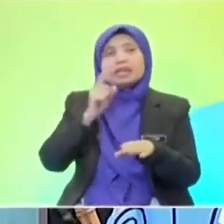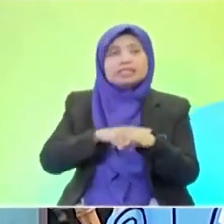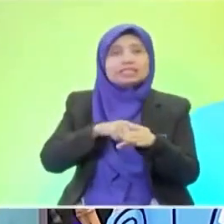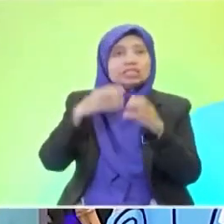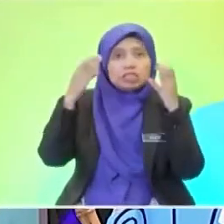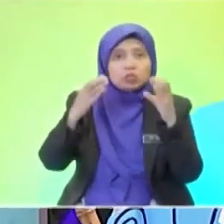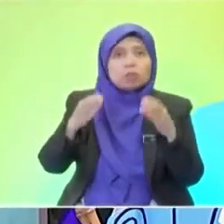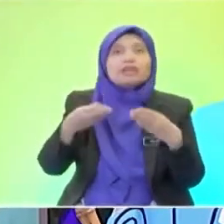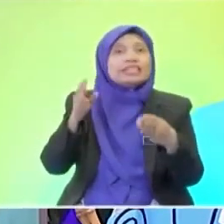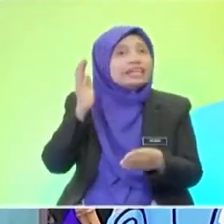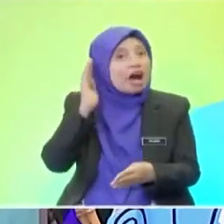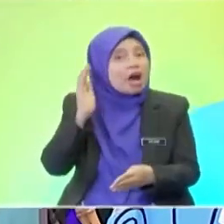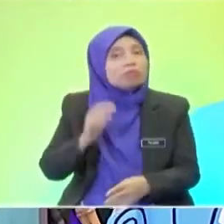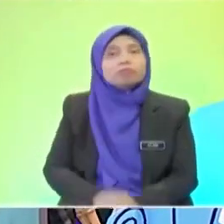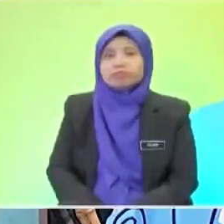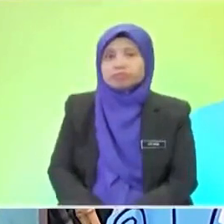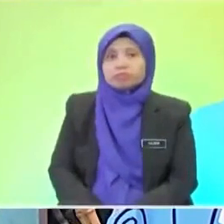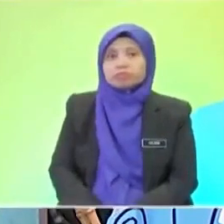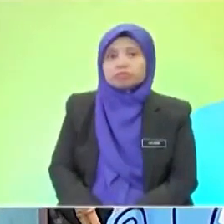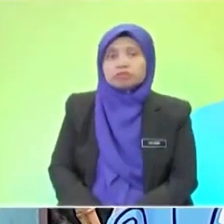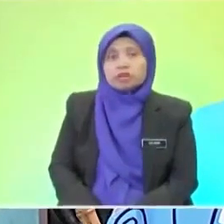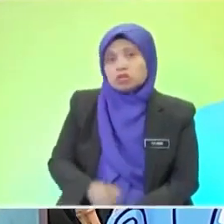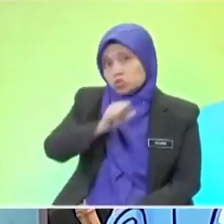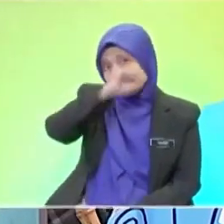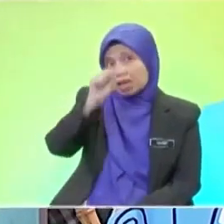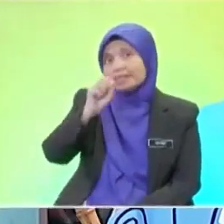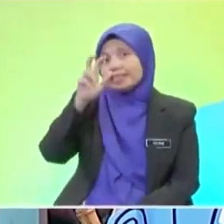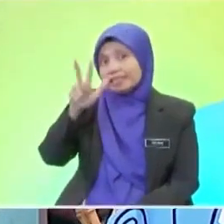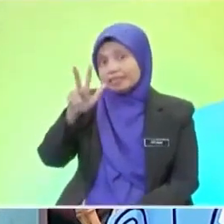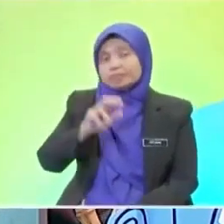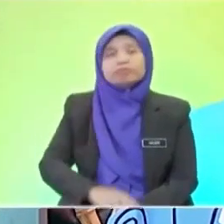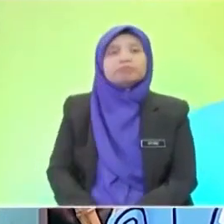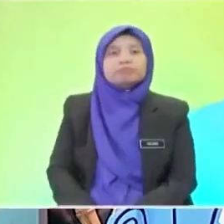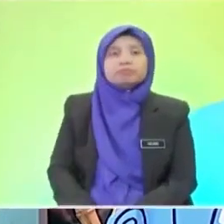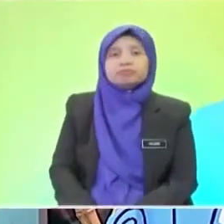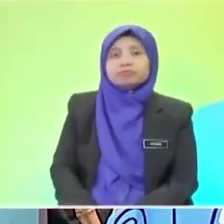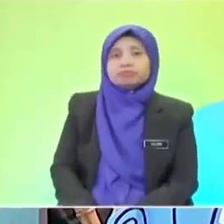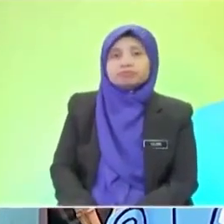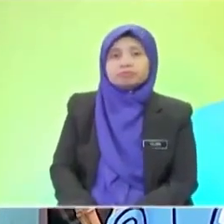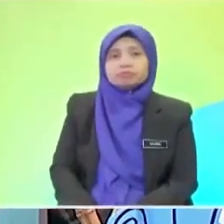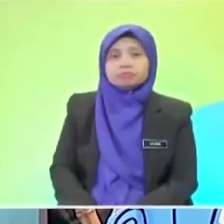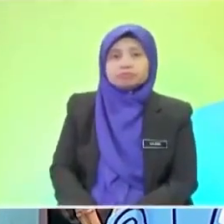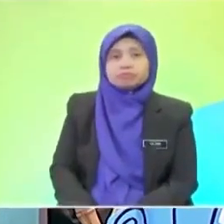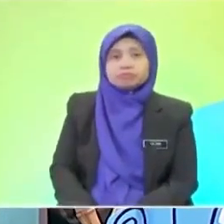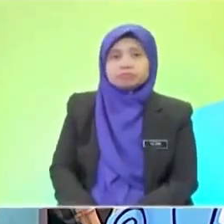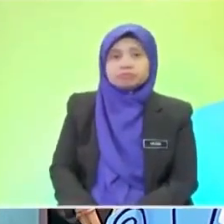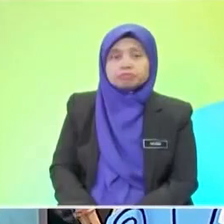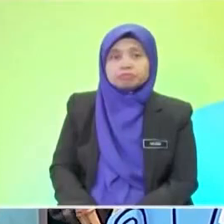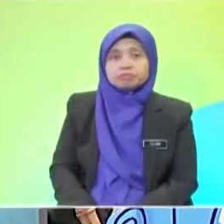oke baik kita beri pergi pula kepada soal yang ketiga oke soalnya berbunyi